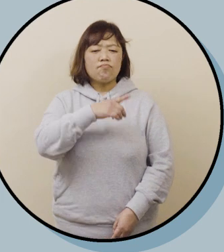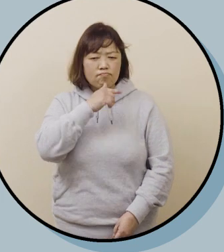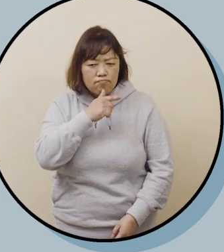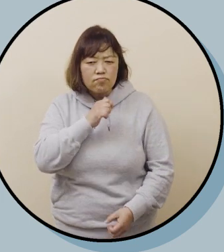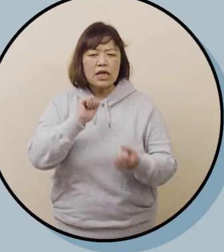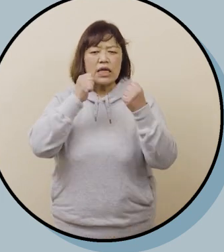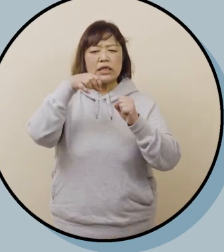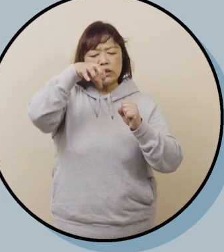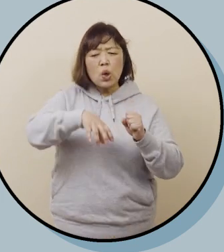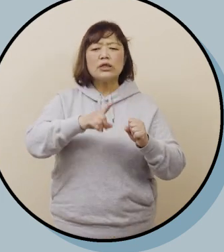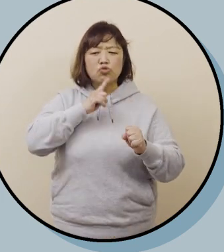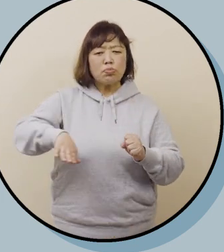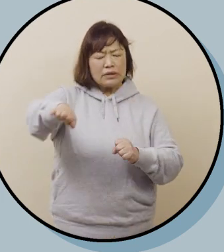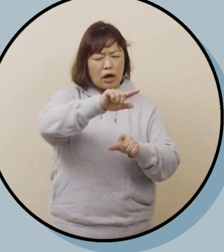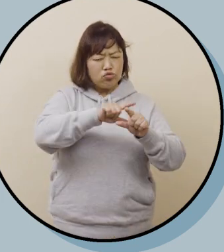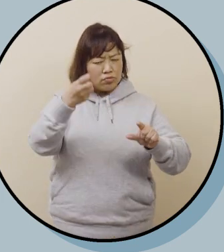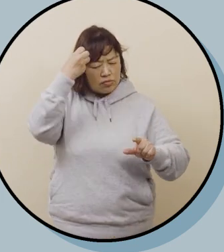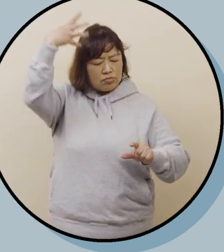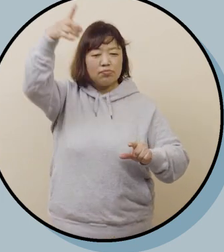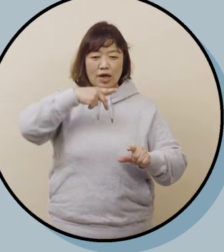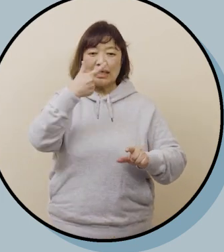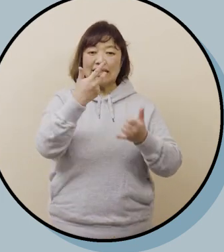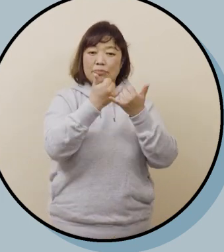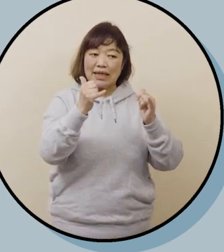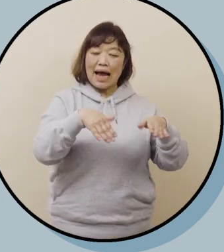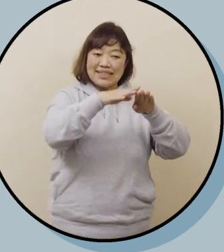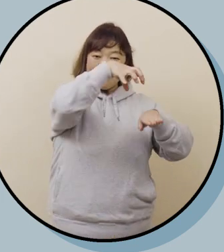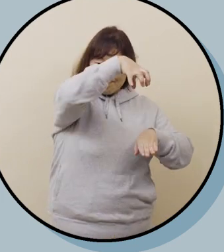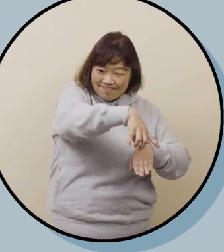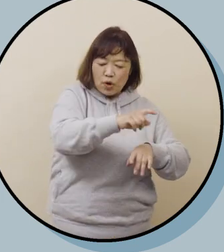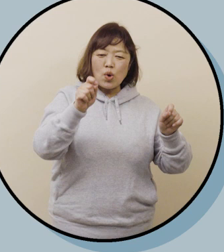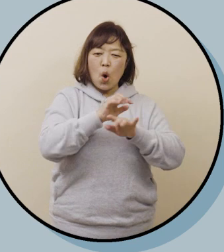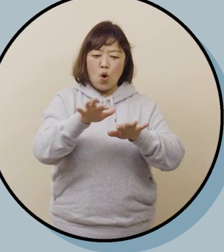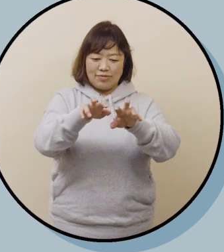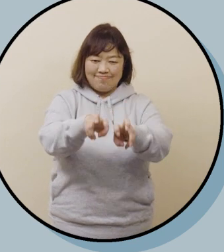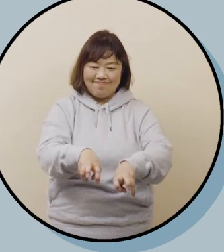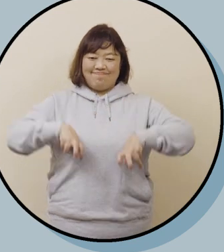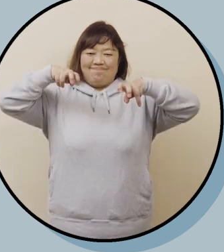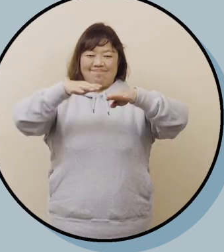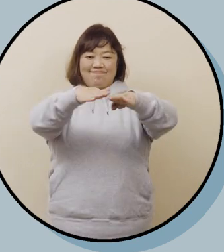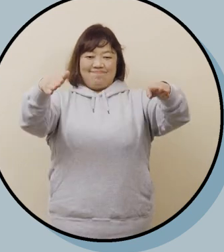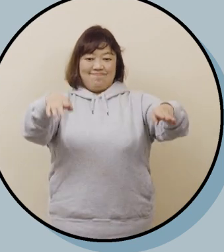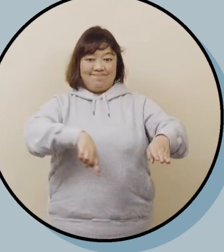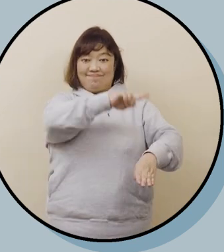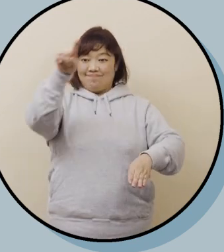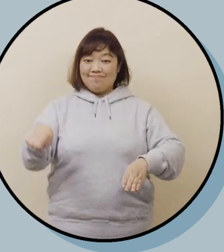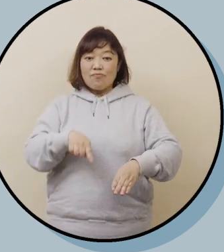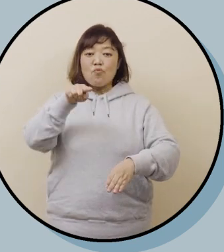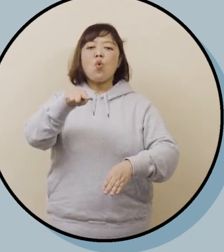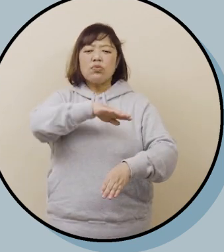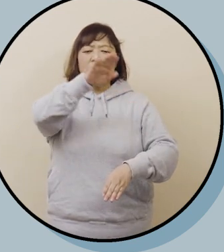なるほど劇場って言うと普通は市民会館とかコンサートホールとかそういう